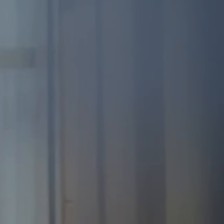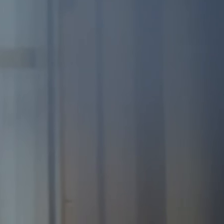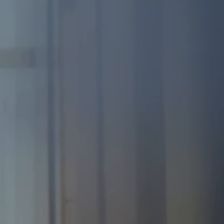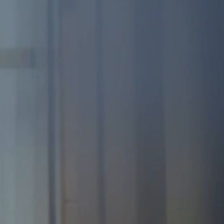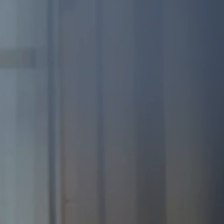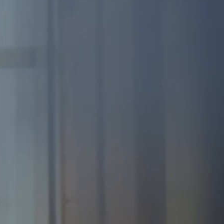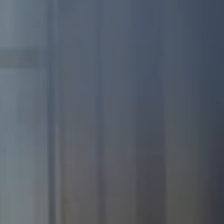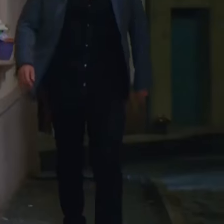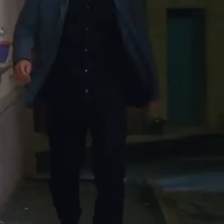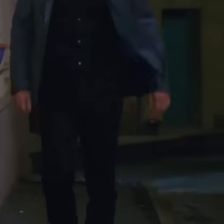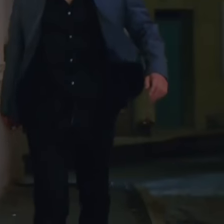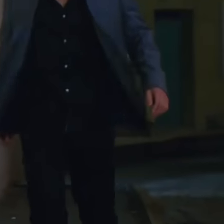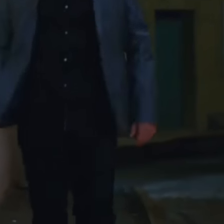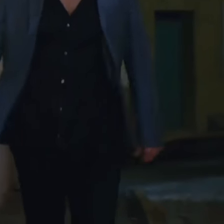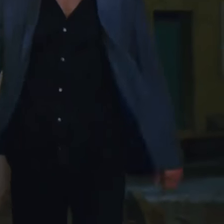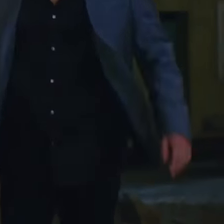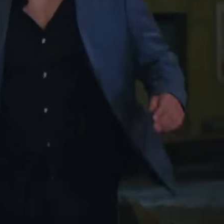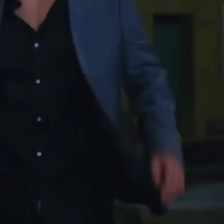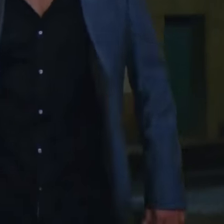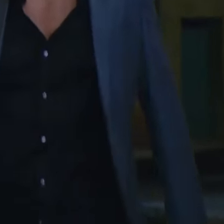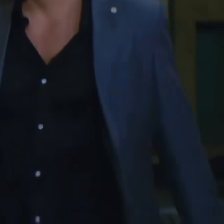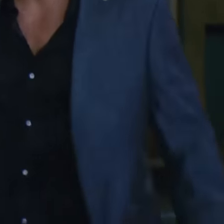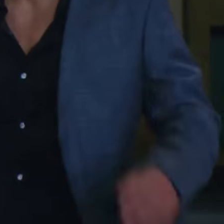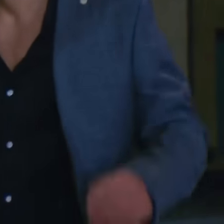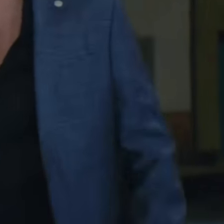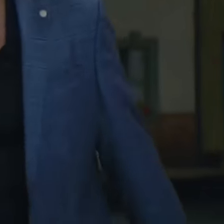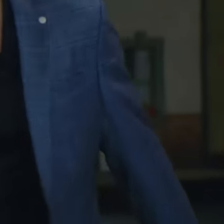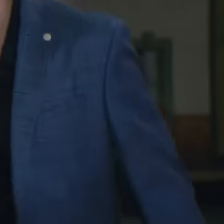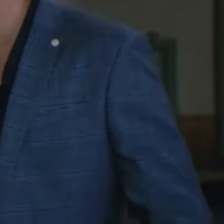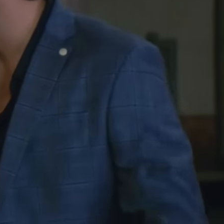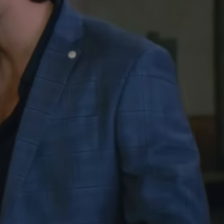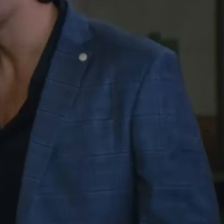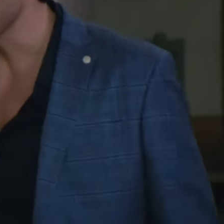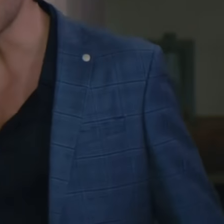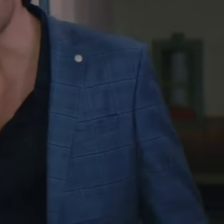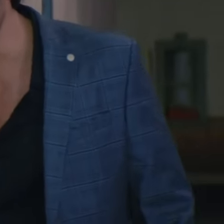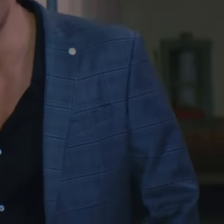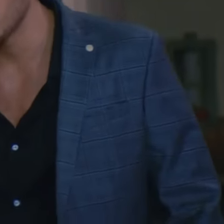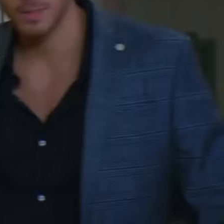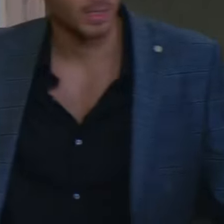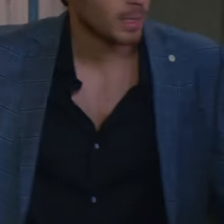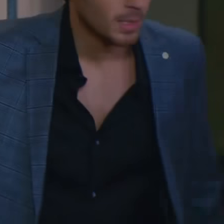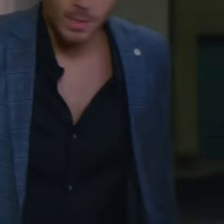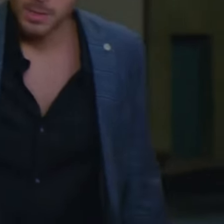Gözlerini kaçırıp perdeyi örttü. Tarık sokakta öfkeyle yürüyor.